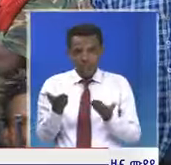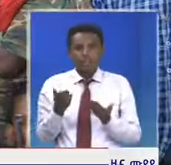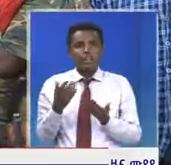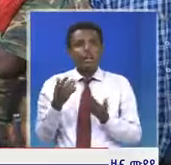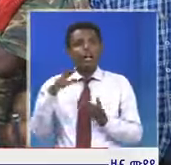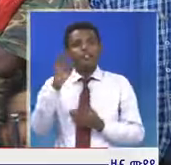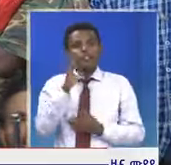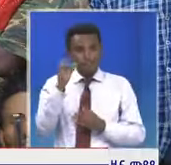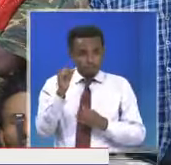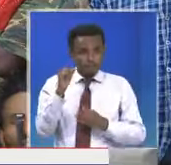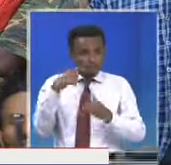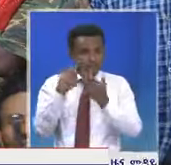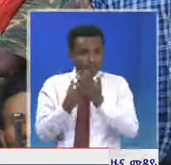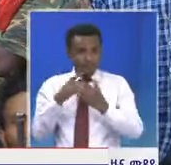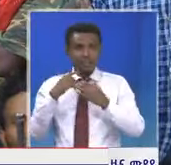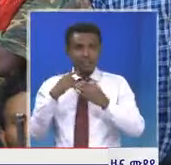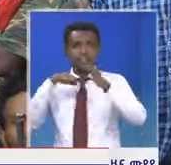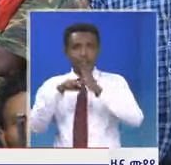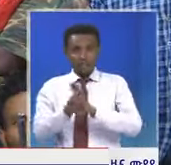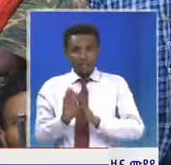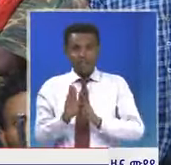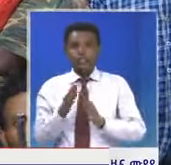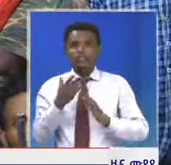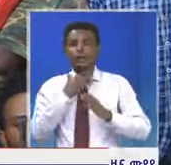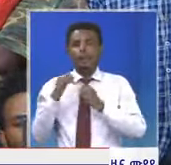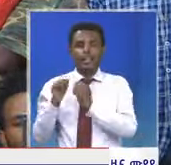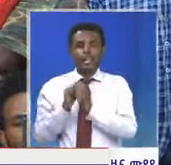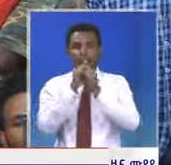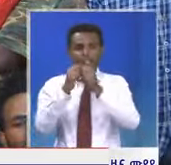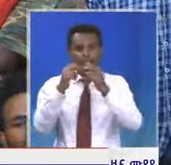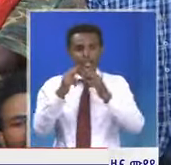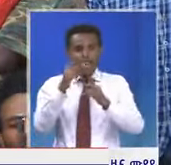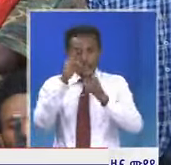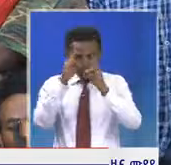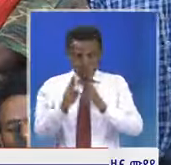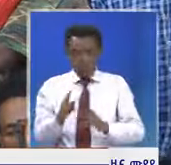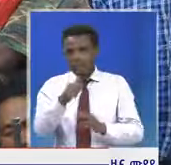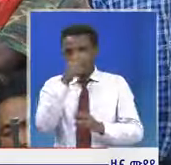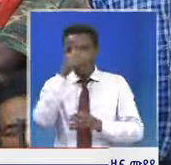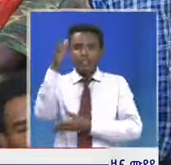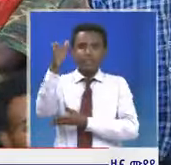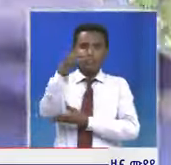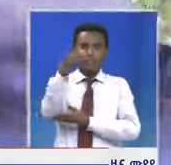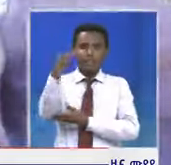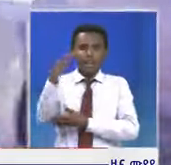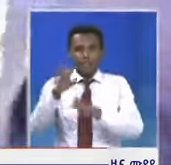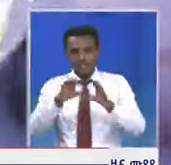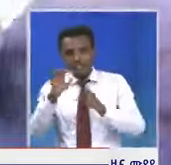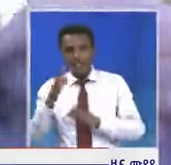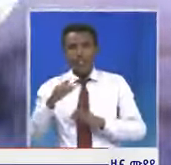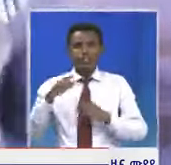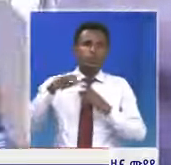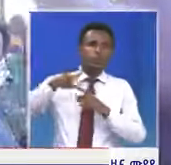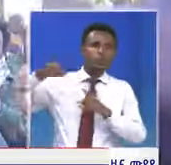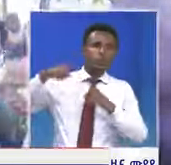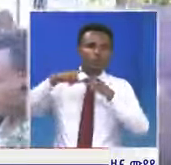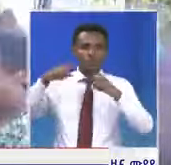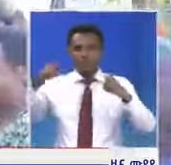እንግዲህ ተቀላቅለ የአማራን አንድነት አስከብረ የኢትዮጵያን ባንዲራ ከፍ አድርገ የውጭን ጠላት